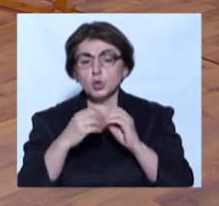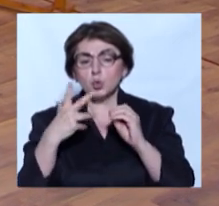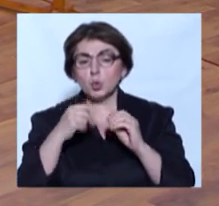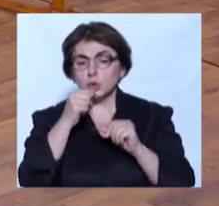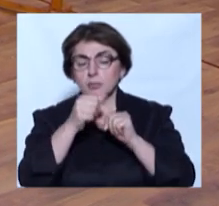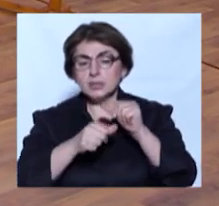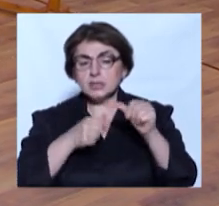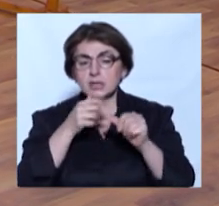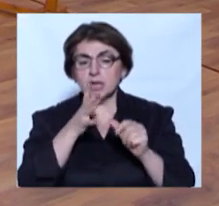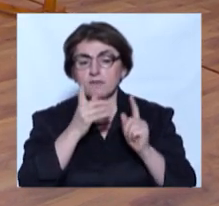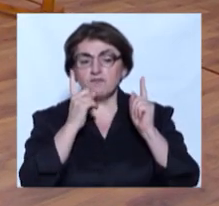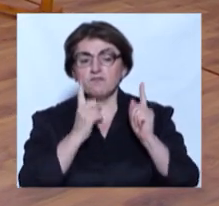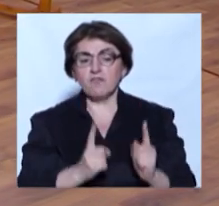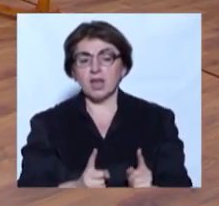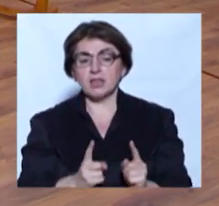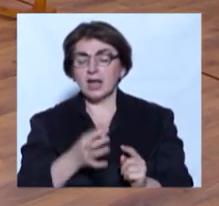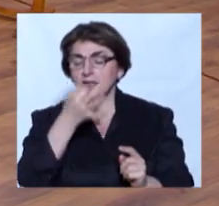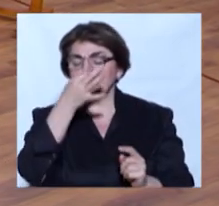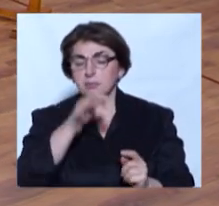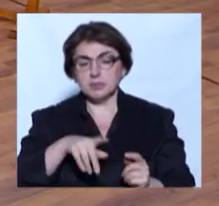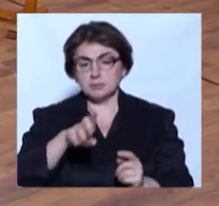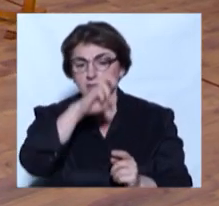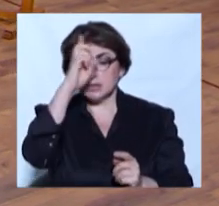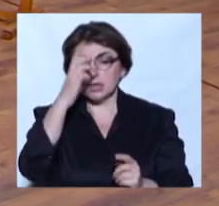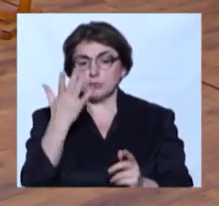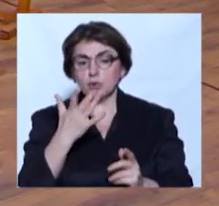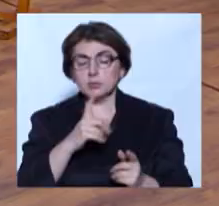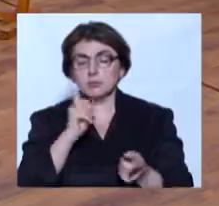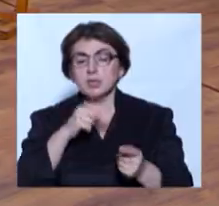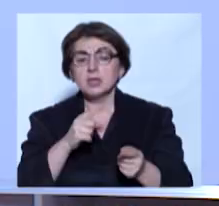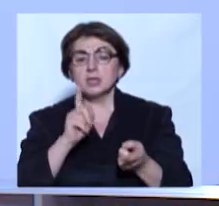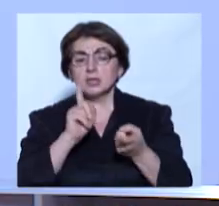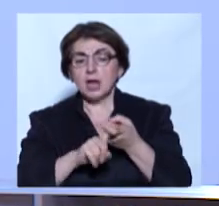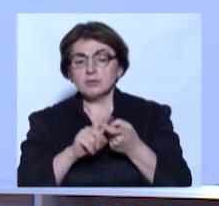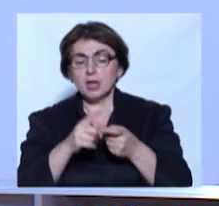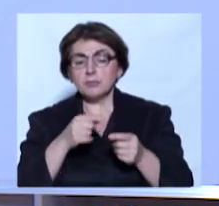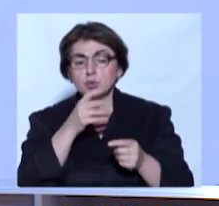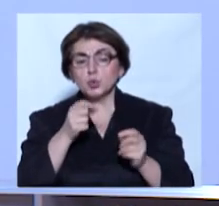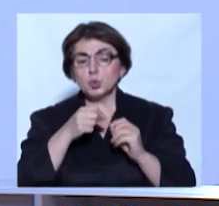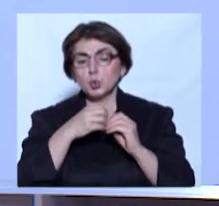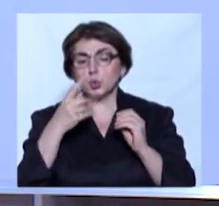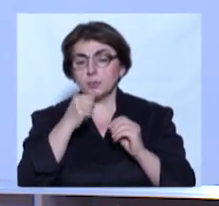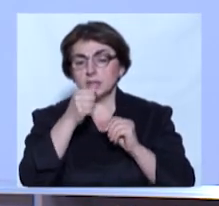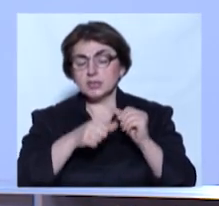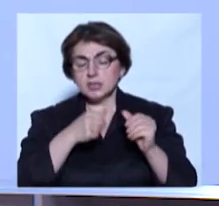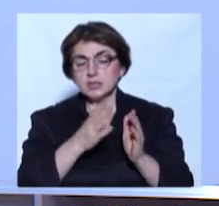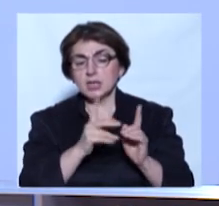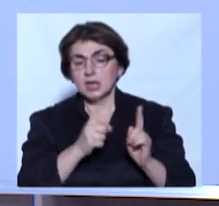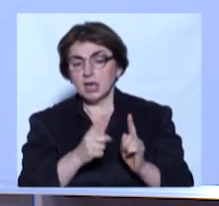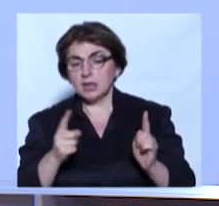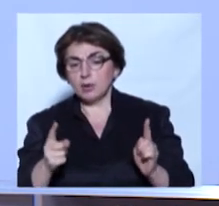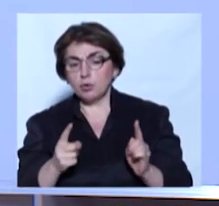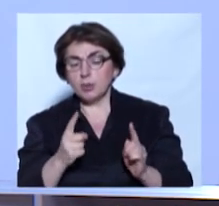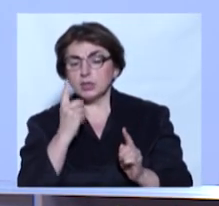წლიანი ვადა აქვთ ნებისმიერ ქვეყანას და სწორედ შეთანხმების საფუძველზე ამ 15 წლის განმავლობაში თითოეული ეს მიზანი უნდა